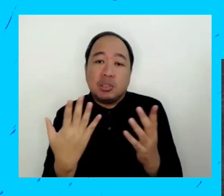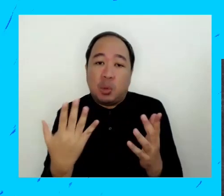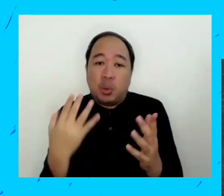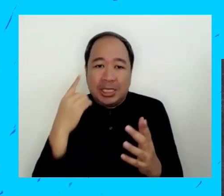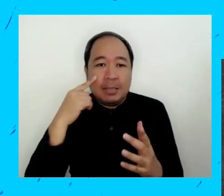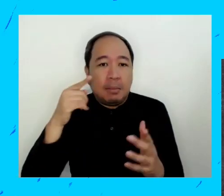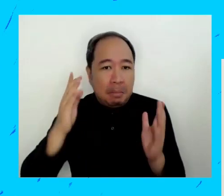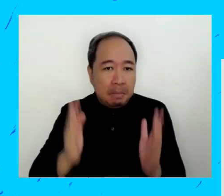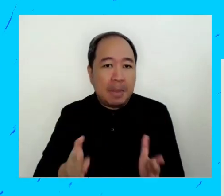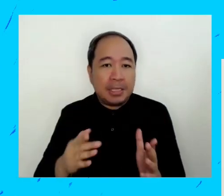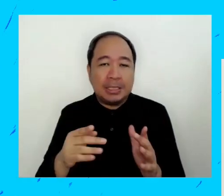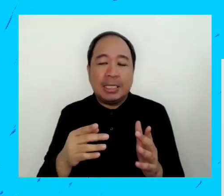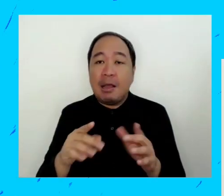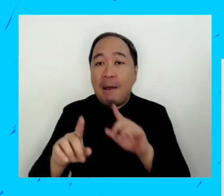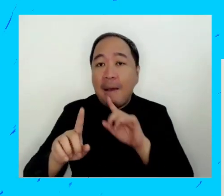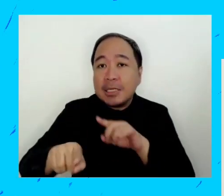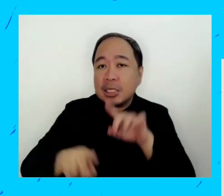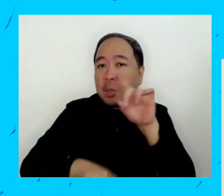de répondre à des questions.